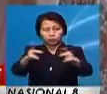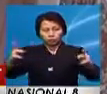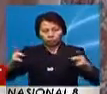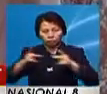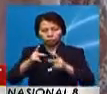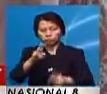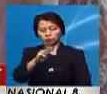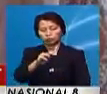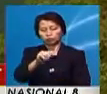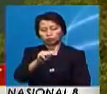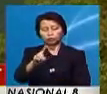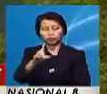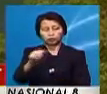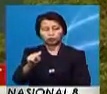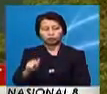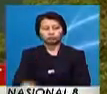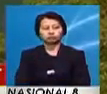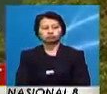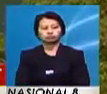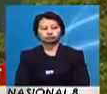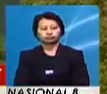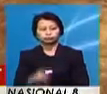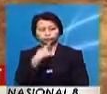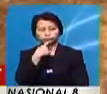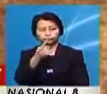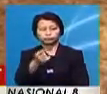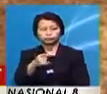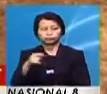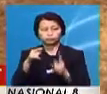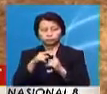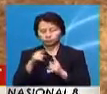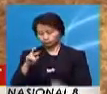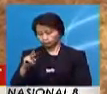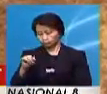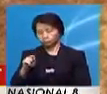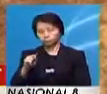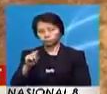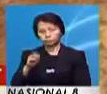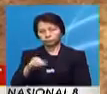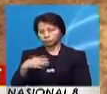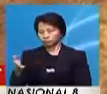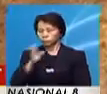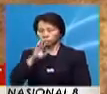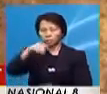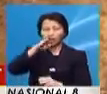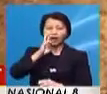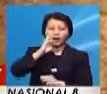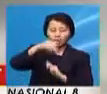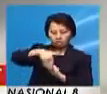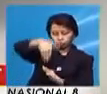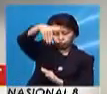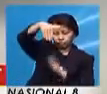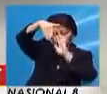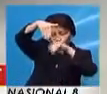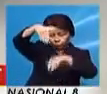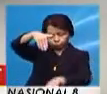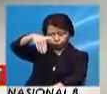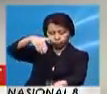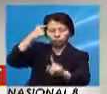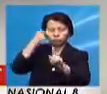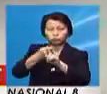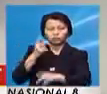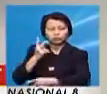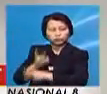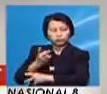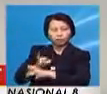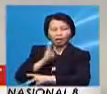ini. Bercakap kepada RTM di Wisma Darul Aman Alustar, beliau berkata pelepasan air itu juga bertujuan mengelakkan simpanan